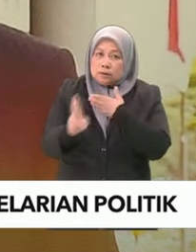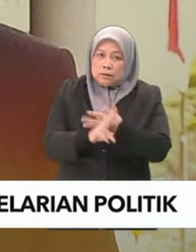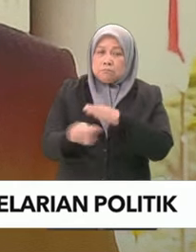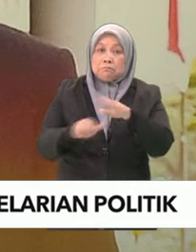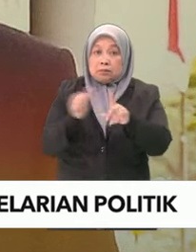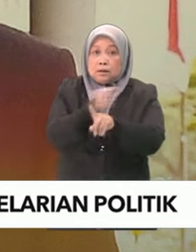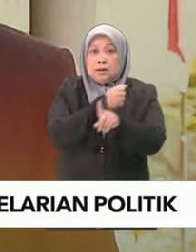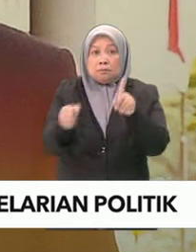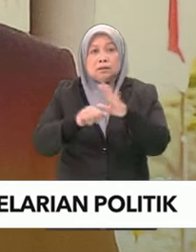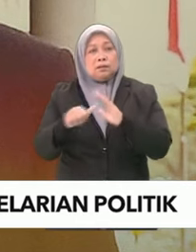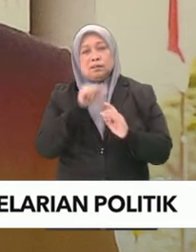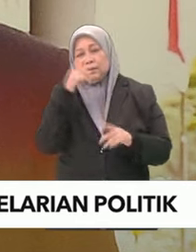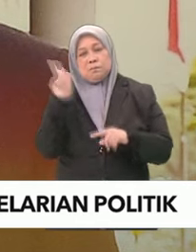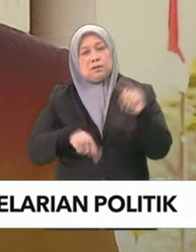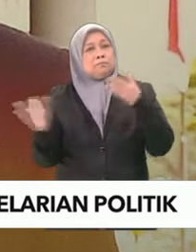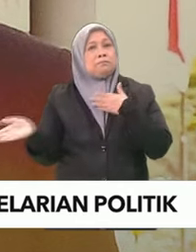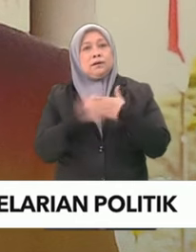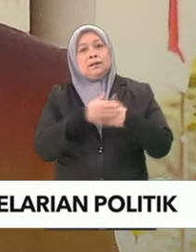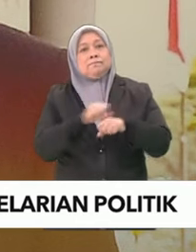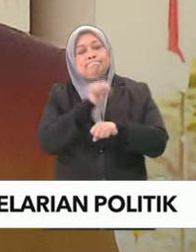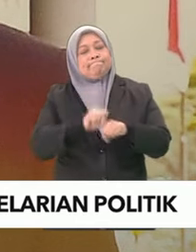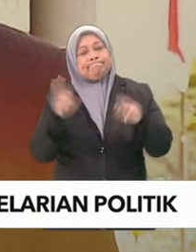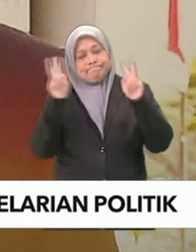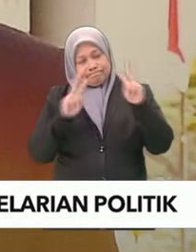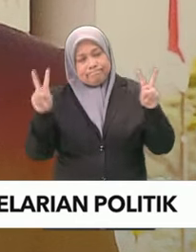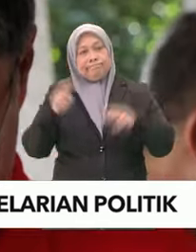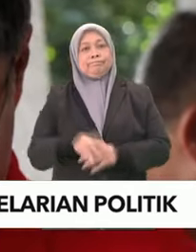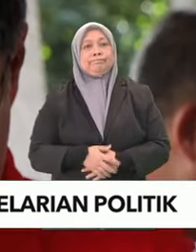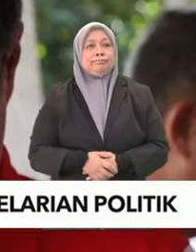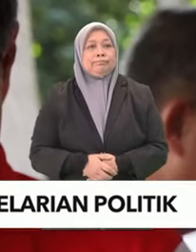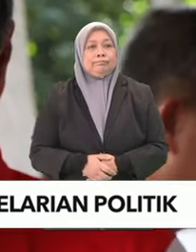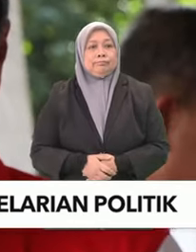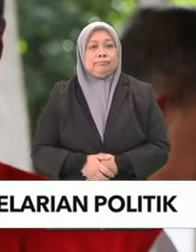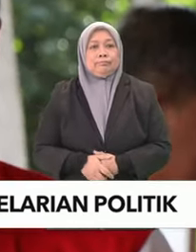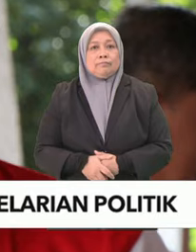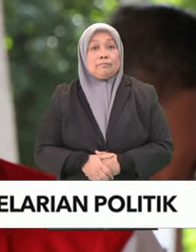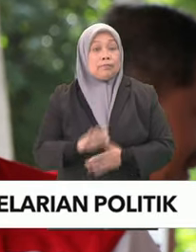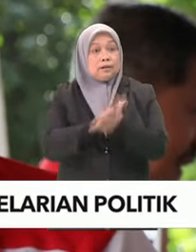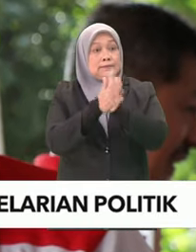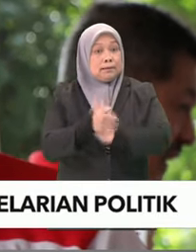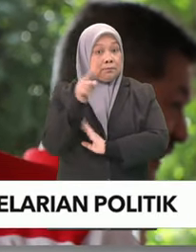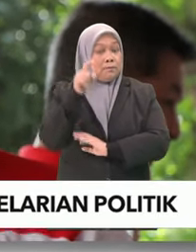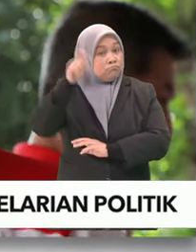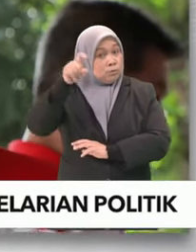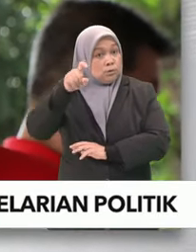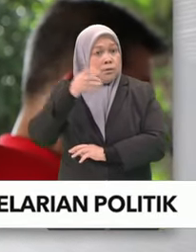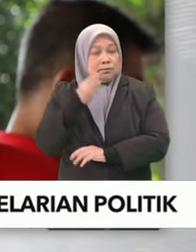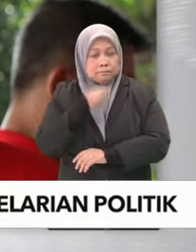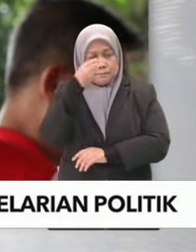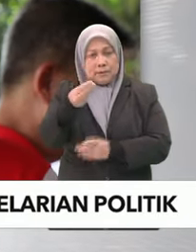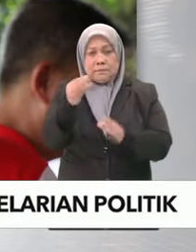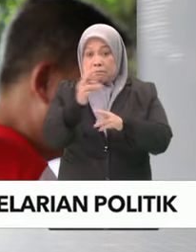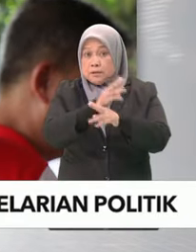berasas dan tidak dapat kembali ke Singapura dengan amanu beliau menuntut Supaya diberikan